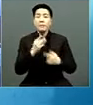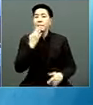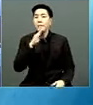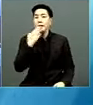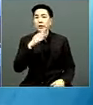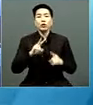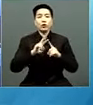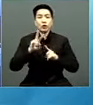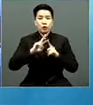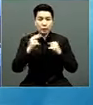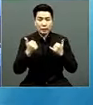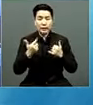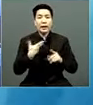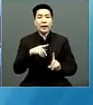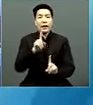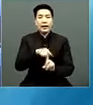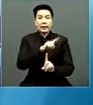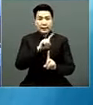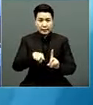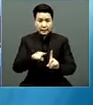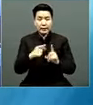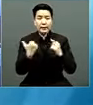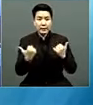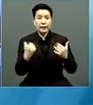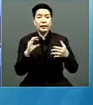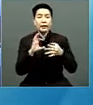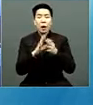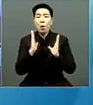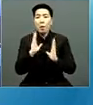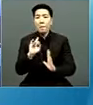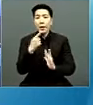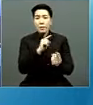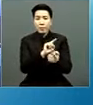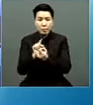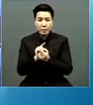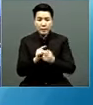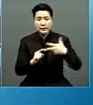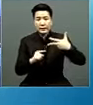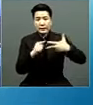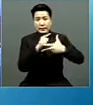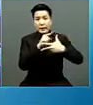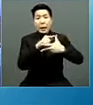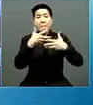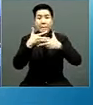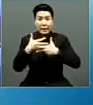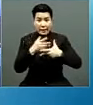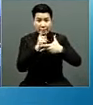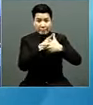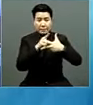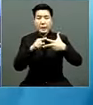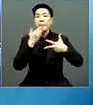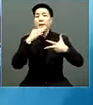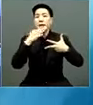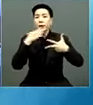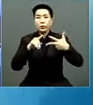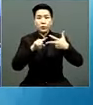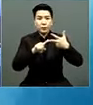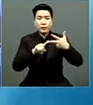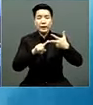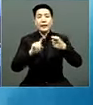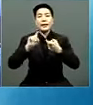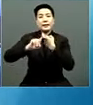องลงมารวมกับสหราชอาณาจักรนะครับส่วนรายใหม่นะครับ3อันดับแรกก็จะเป็นสหรัฐอเมริกาบราซิลและ